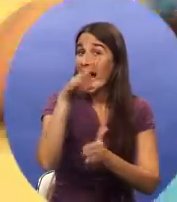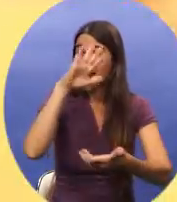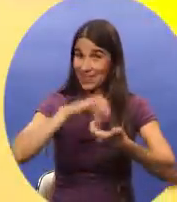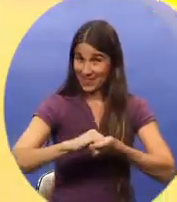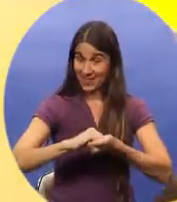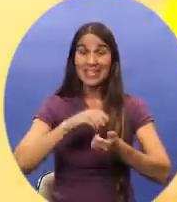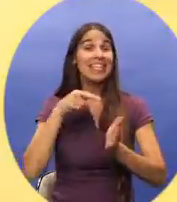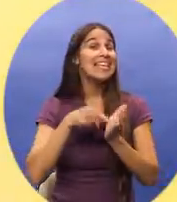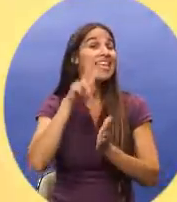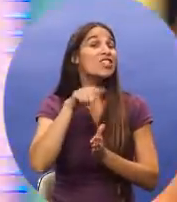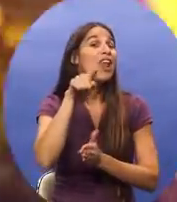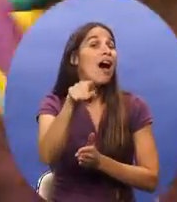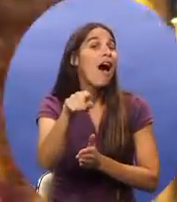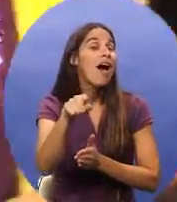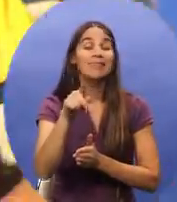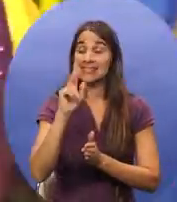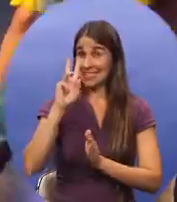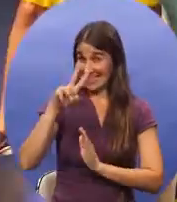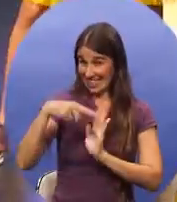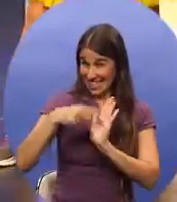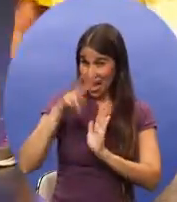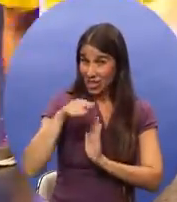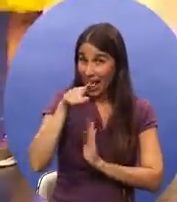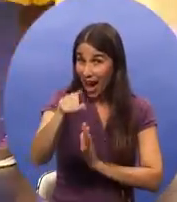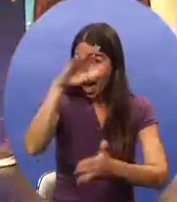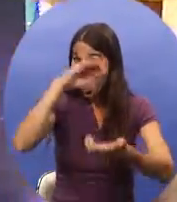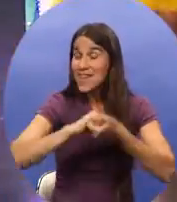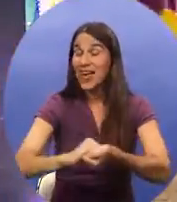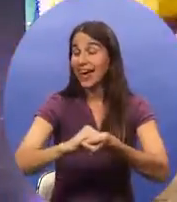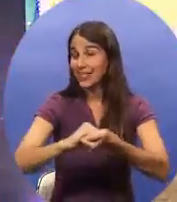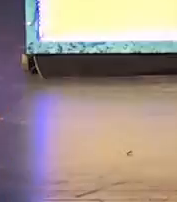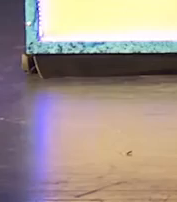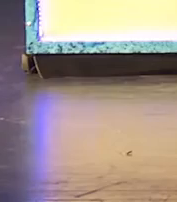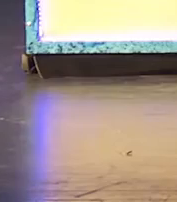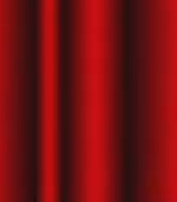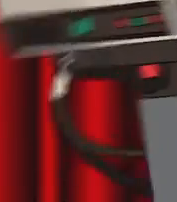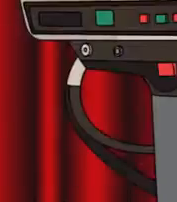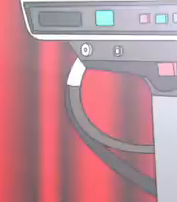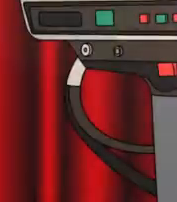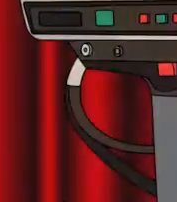יש לך חבר, כי יש לך חבר.